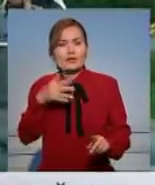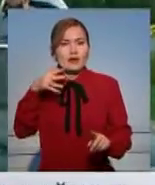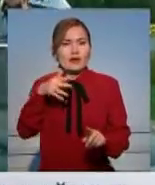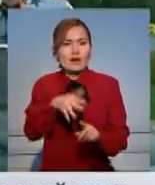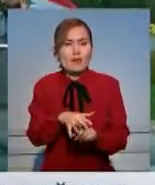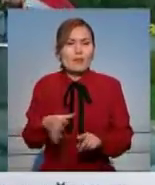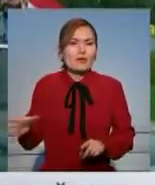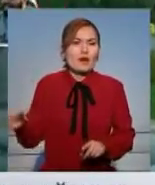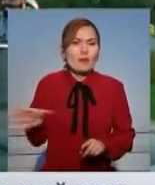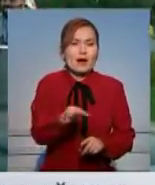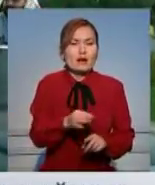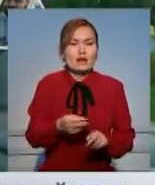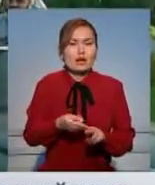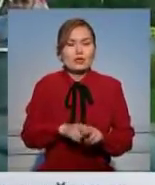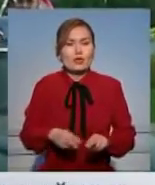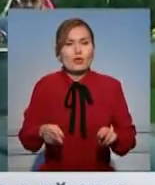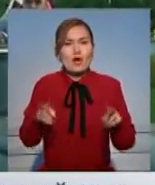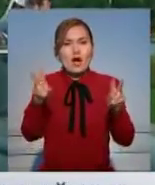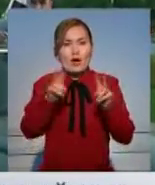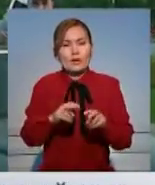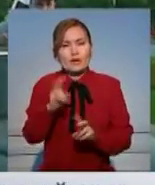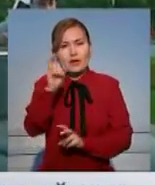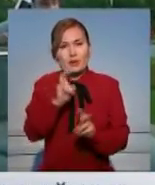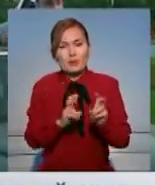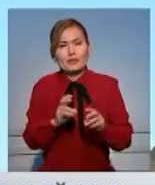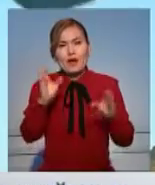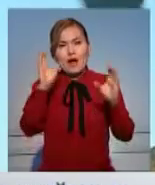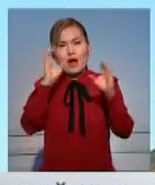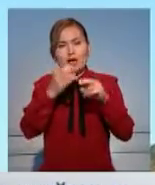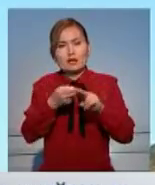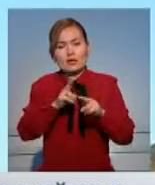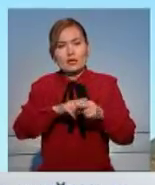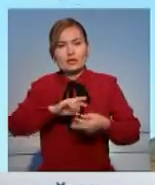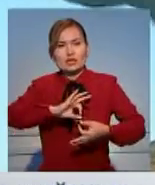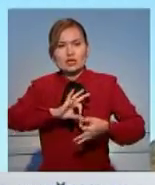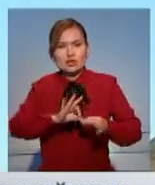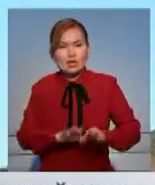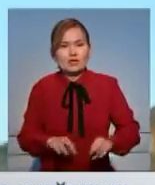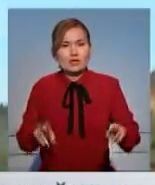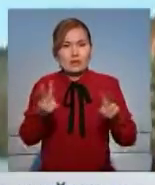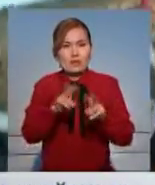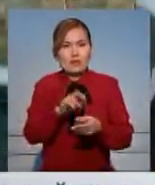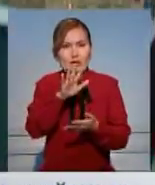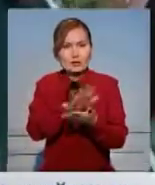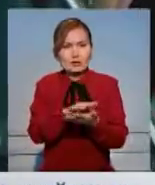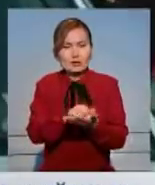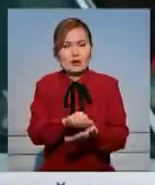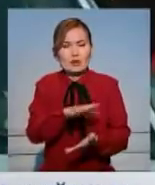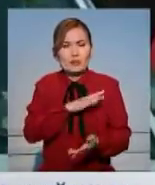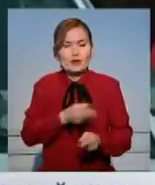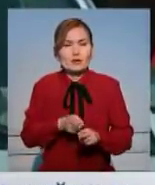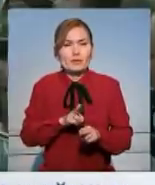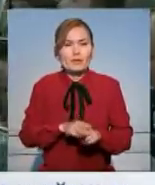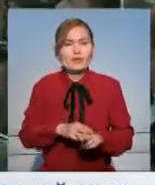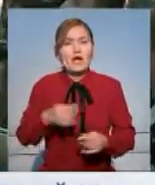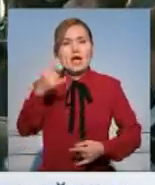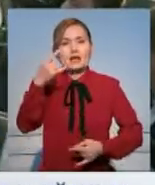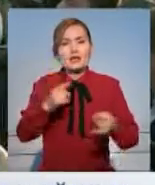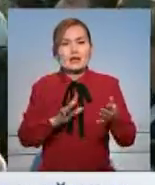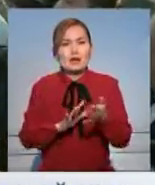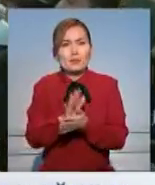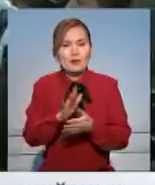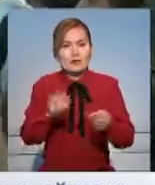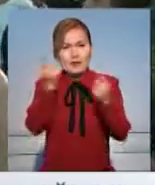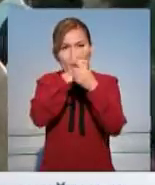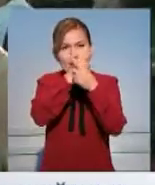Барзадағы зерттеу орталығы, оның ішінде ғылыми лабораторияларға материалдық зиян келтірілген мәліметті. Сонымен қатар телеарна әуе